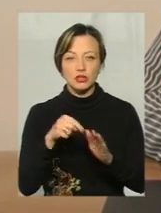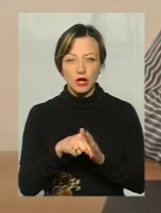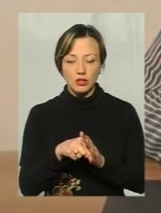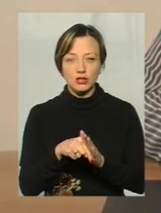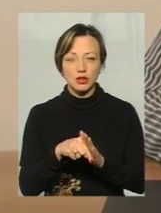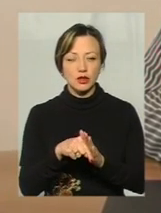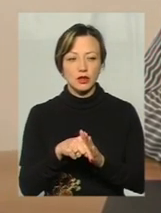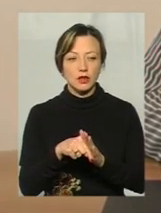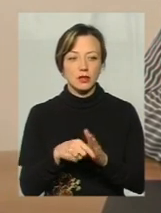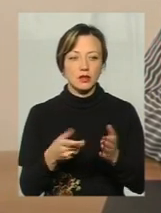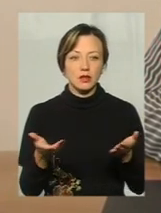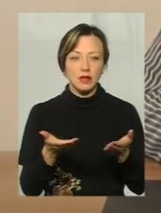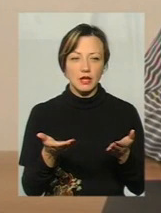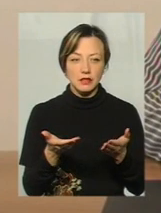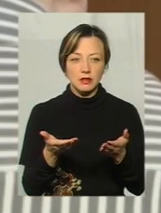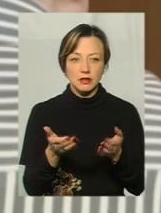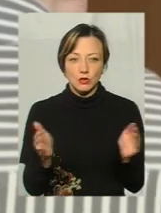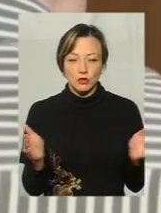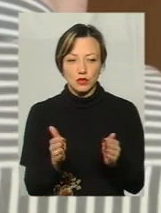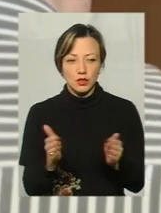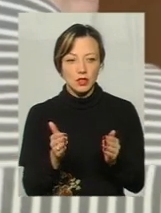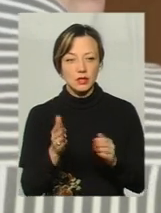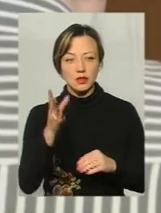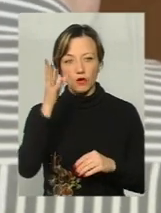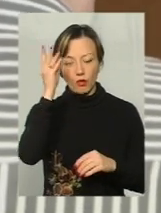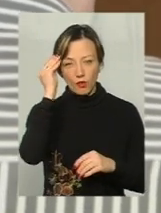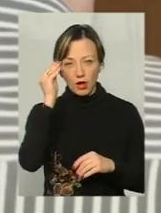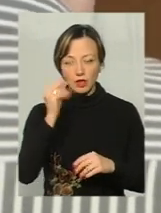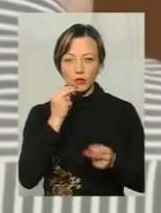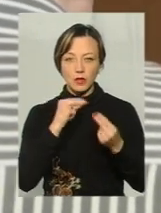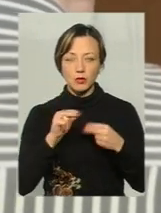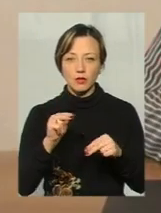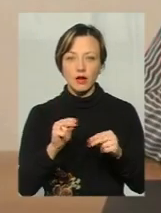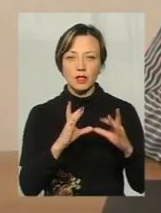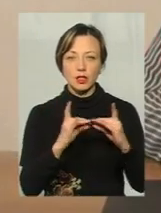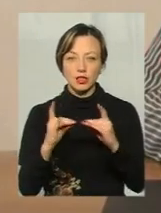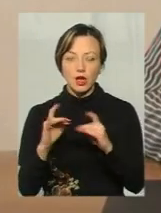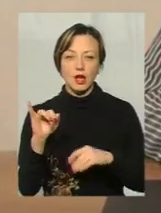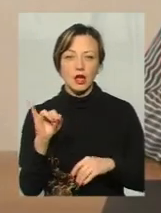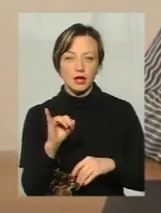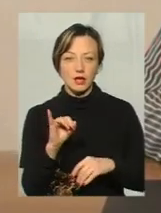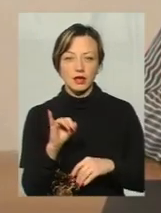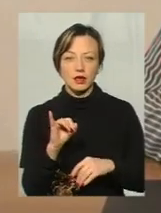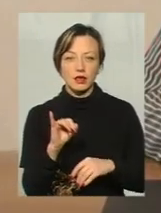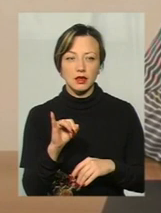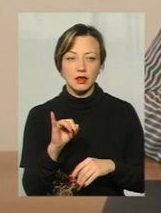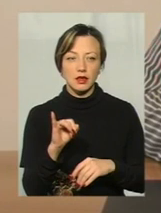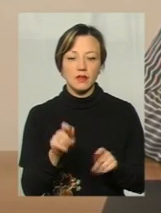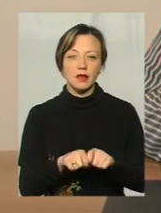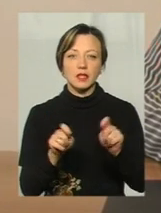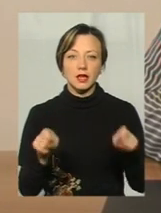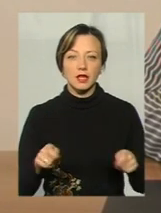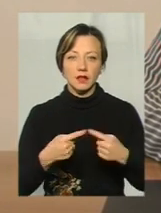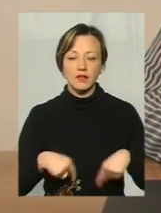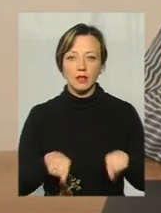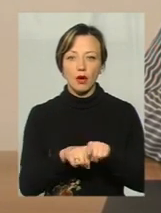готові десь трохи ущільнитись, десь врахувати і оптимізувати ліжка. І за рахунок цього відкрити